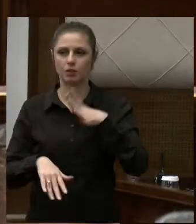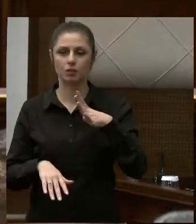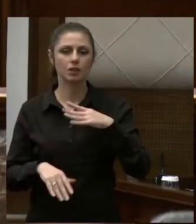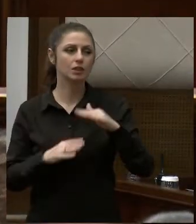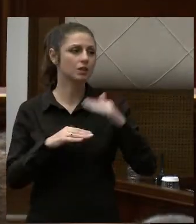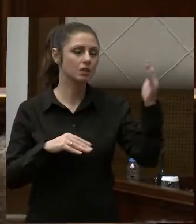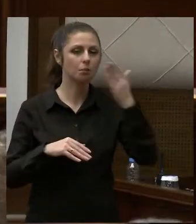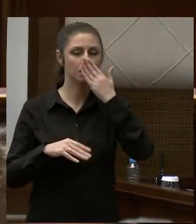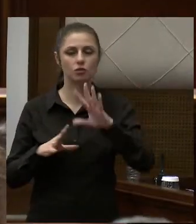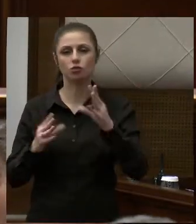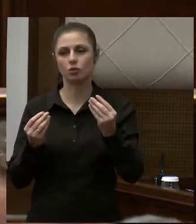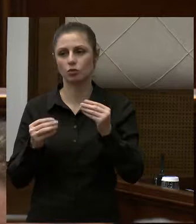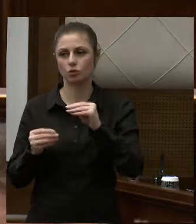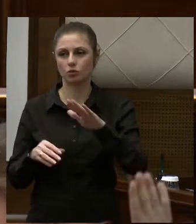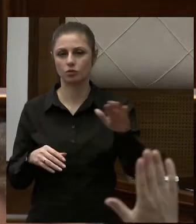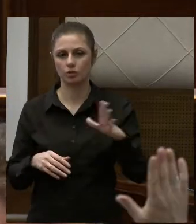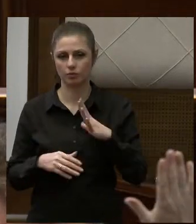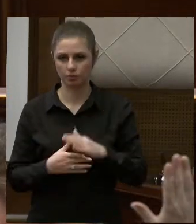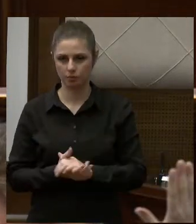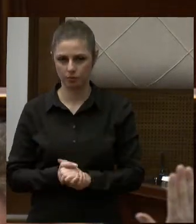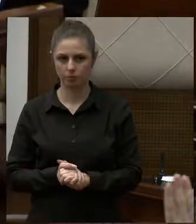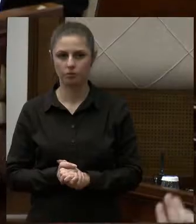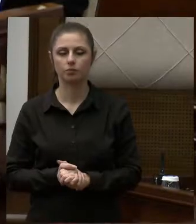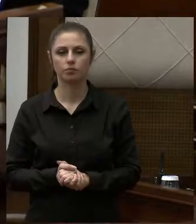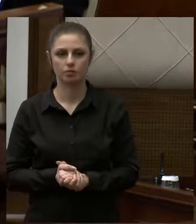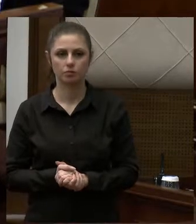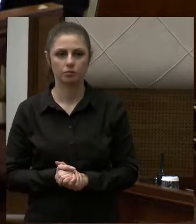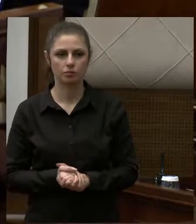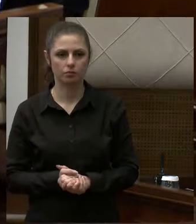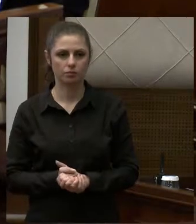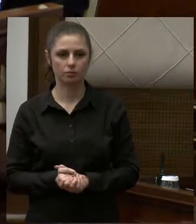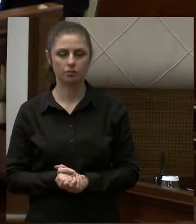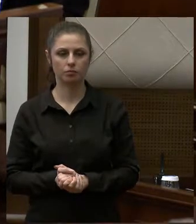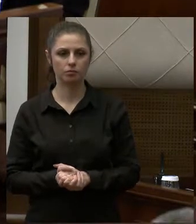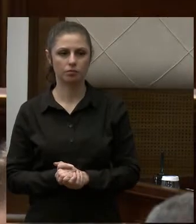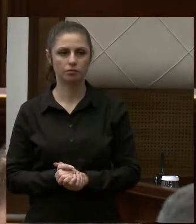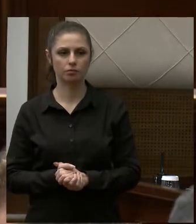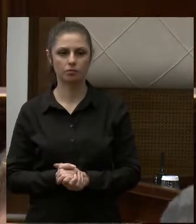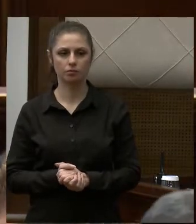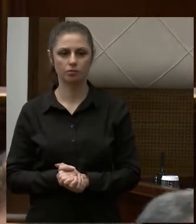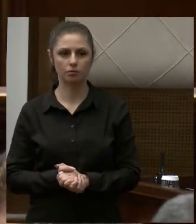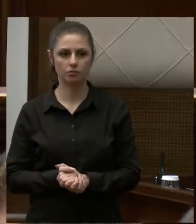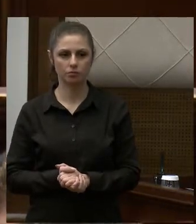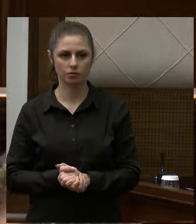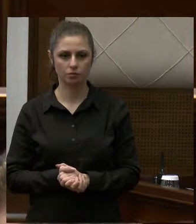var. Oylarınıza sunuyorum. Kabul edenler? Oy birliğiyle kabul edilmiştir. Değerli arkadaşlar,